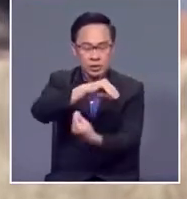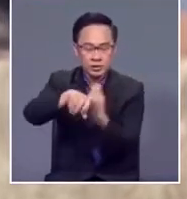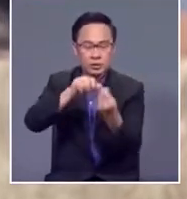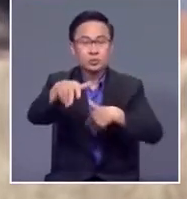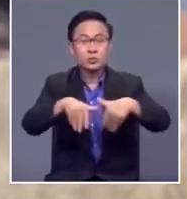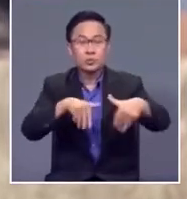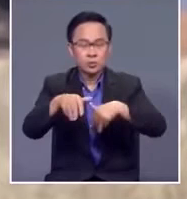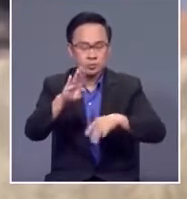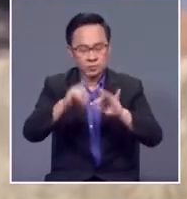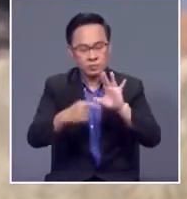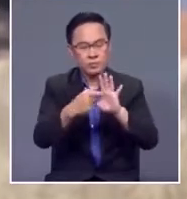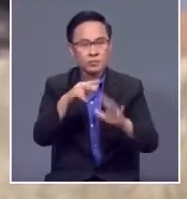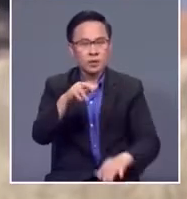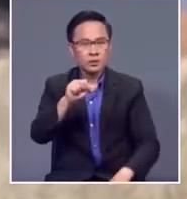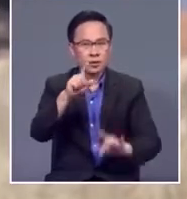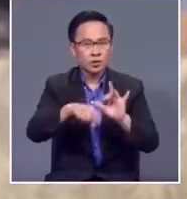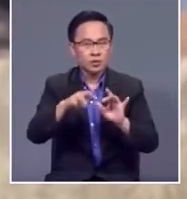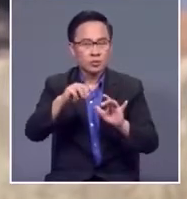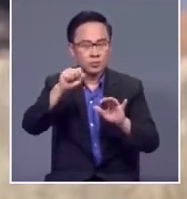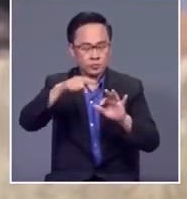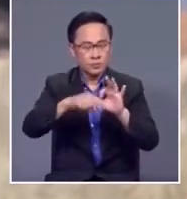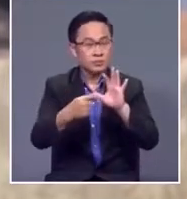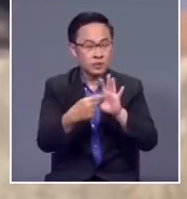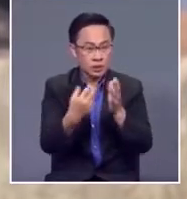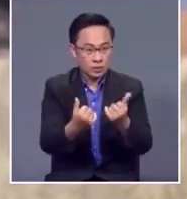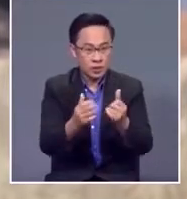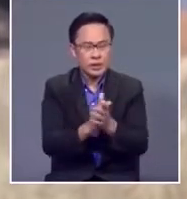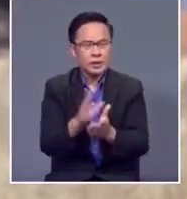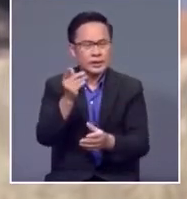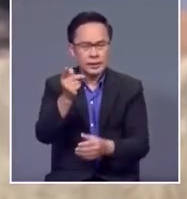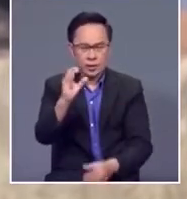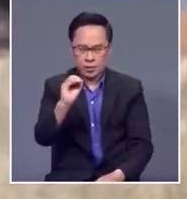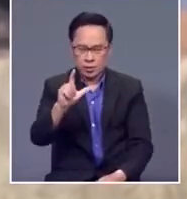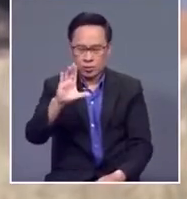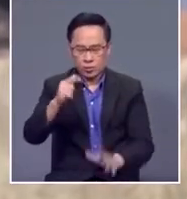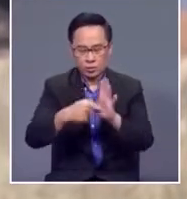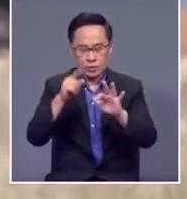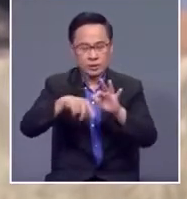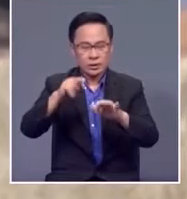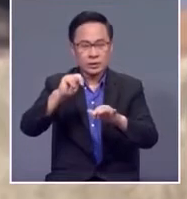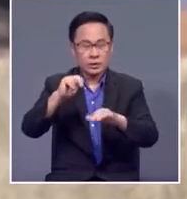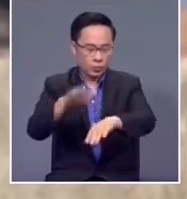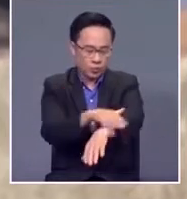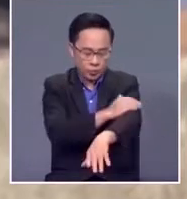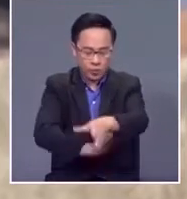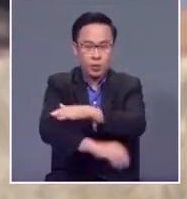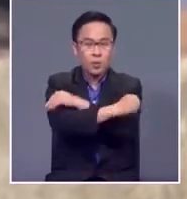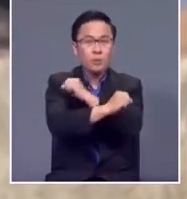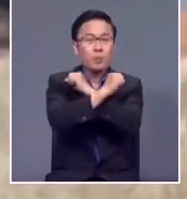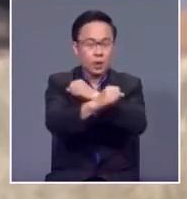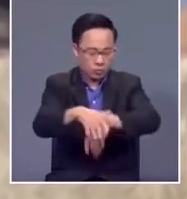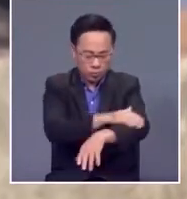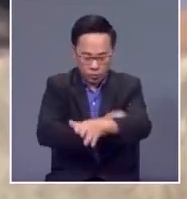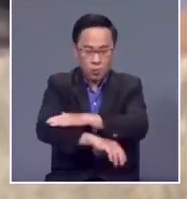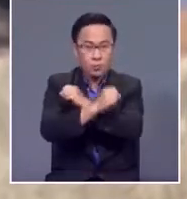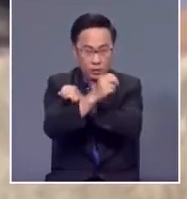ายยกตัวอย่างนี่โลชั่นบำรุงผิวยิ่งช่วงหน้าหนาวแบบนี้นะคะทาผิวป้องกันผิวแห้งแตกได้อย่างดีเลยที่นี่พิษณุโลกนอกจากอากาศดี